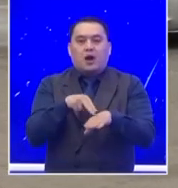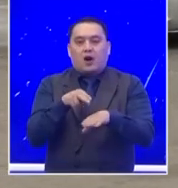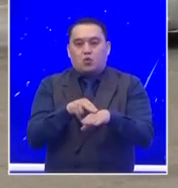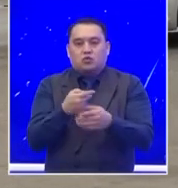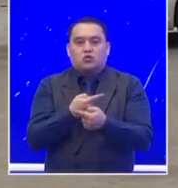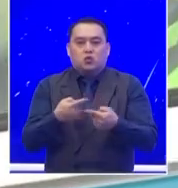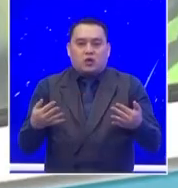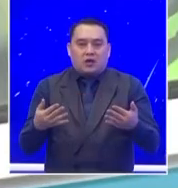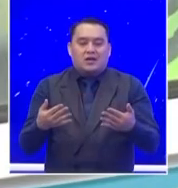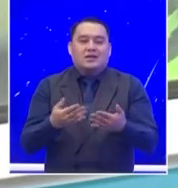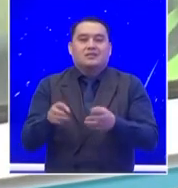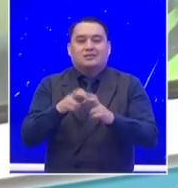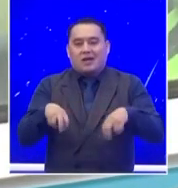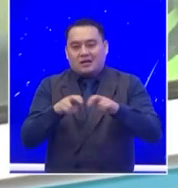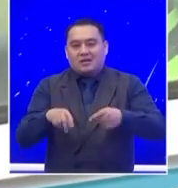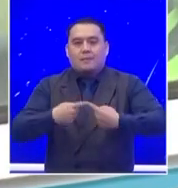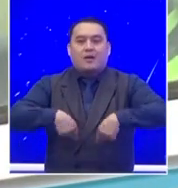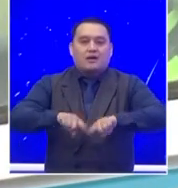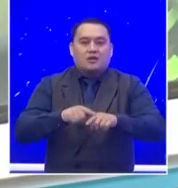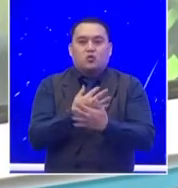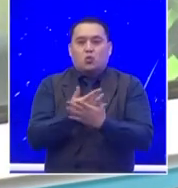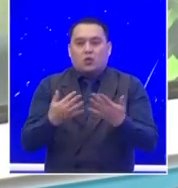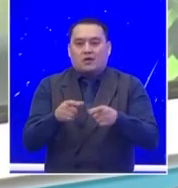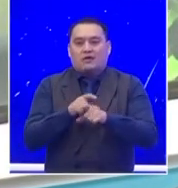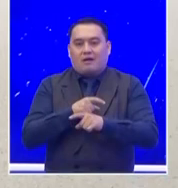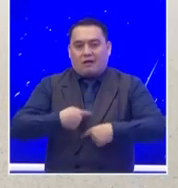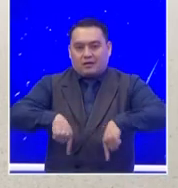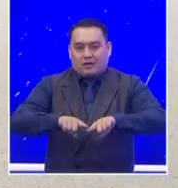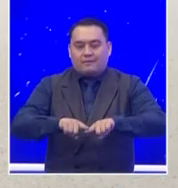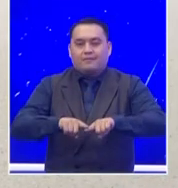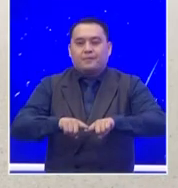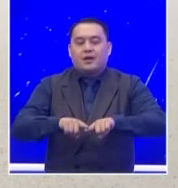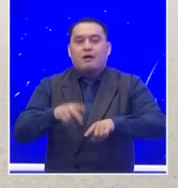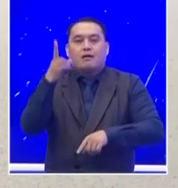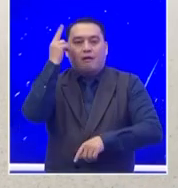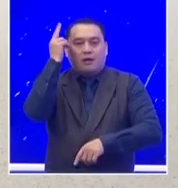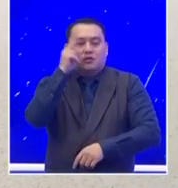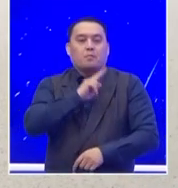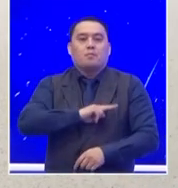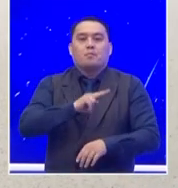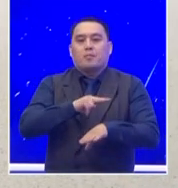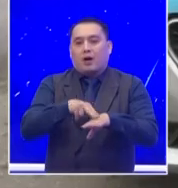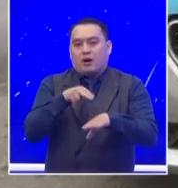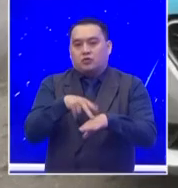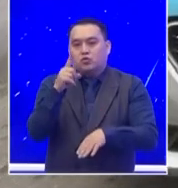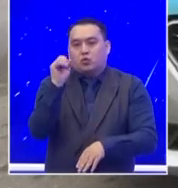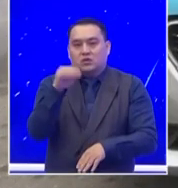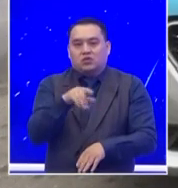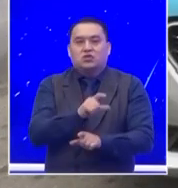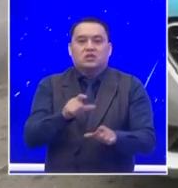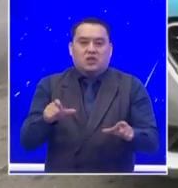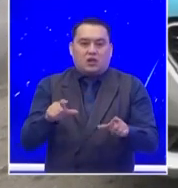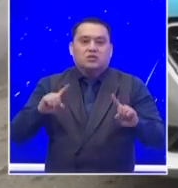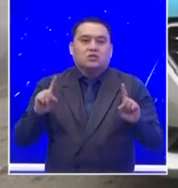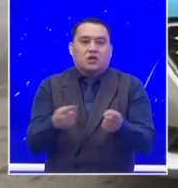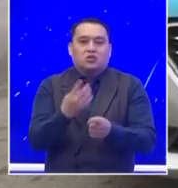полиции, оперативно-следственных подразделений и других отделов. Таким образом, количество полицейских на 100 тысяч населения